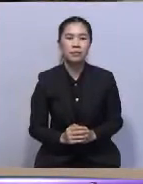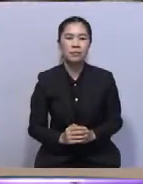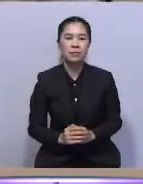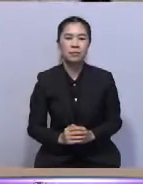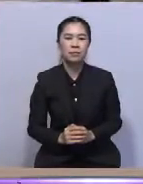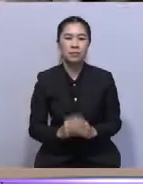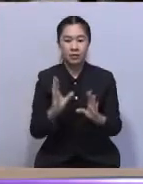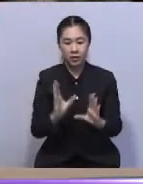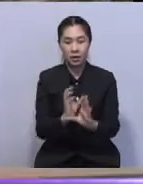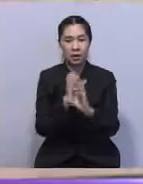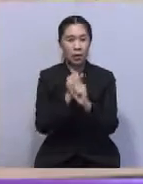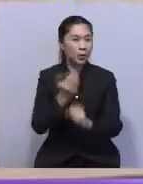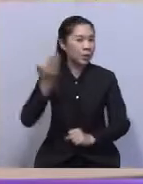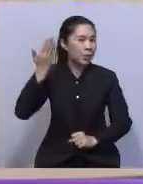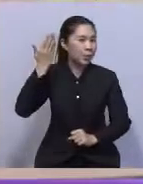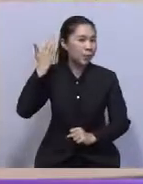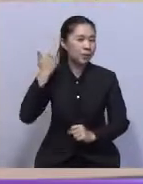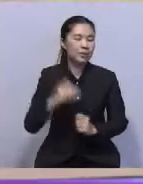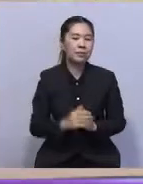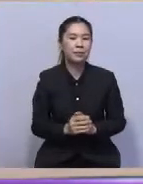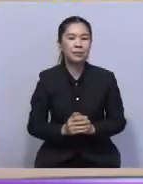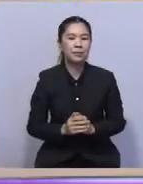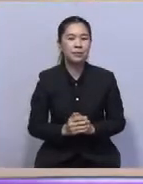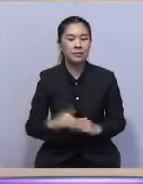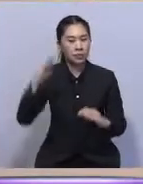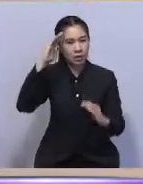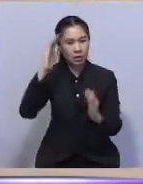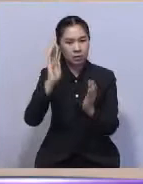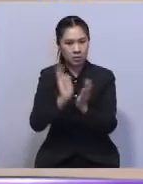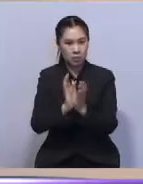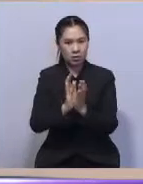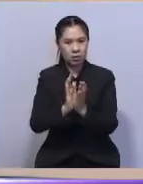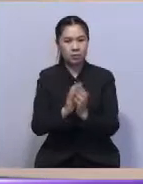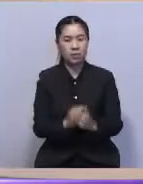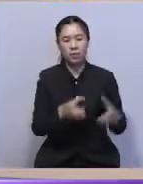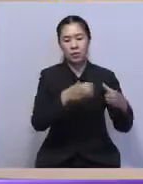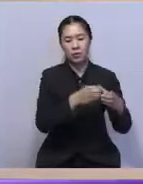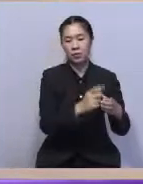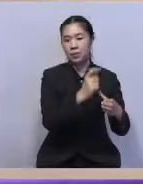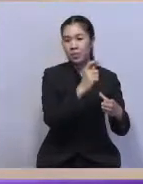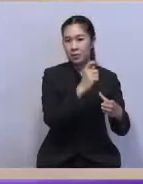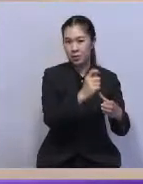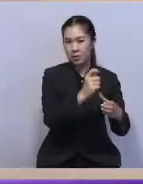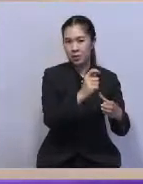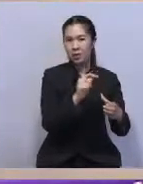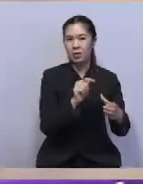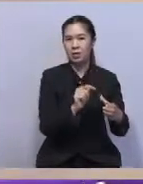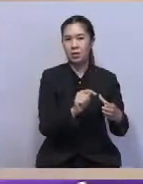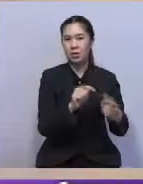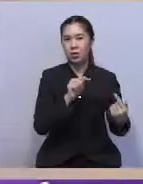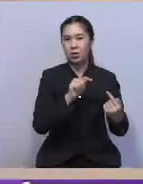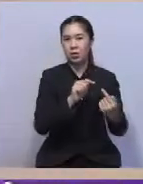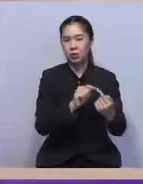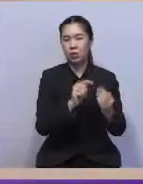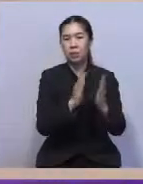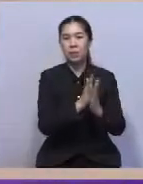สรุปภาพรวมที่ผ่านมานะคะอย่างเมื่อวานนี้ตำรวจค่ะเข้าค้นในโซน A ค่ะซึ่งเป็นพื้นที่ของคณะสงฆ์หรือว่า